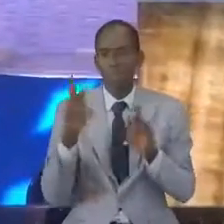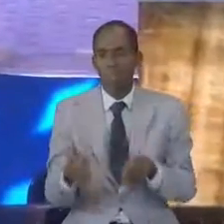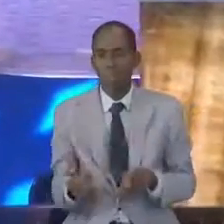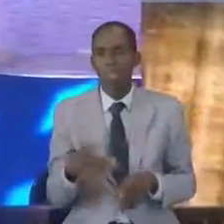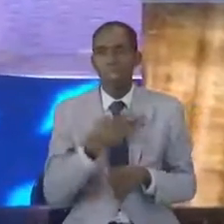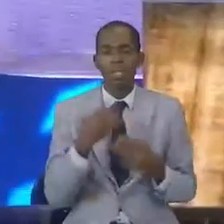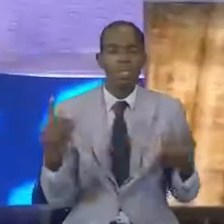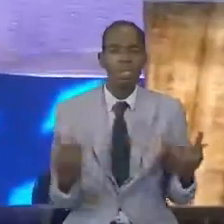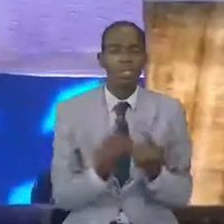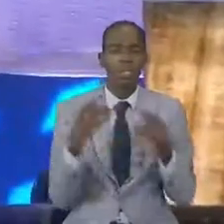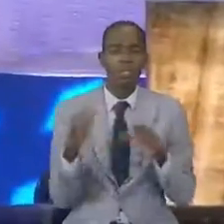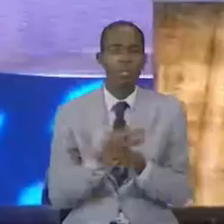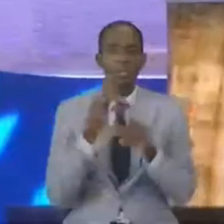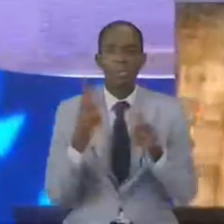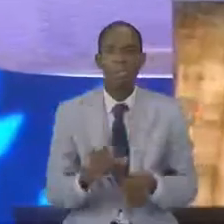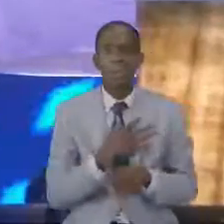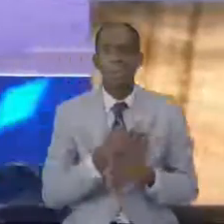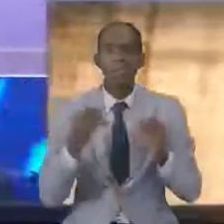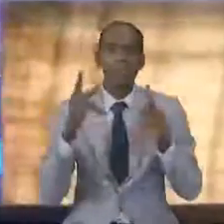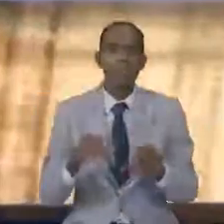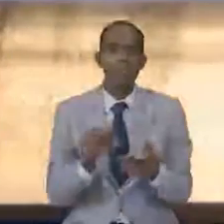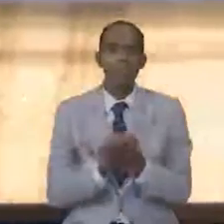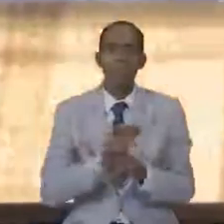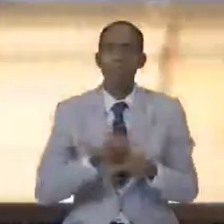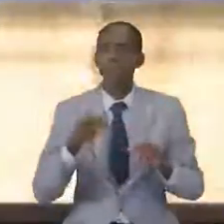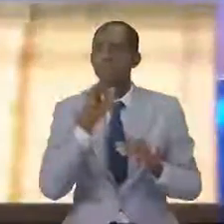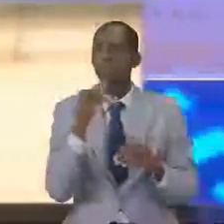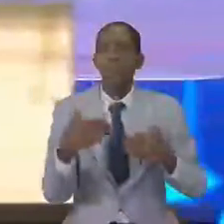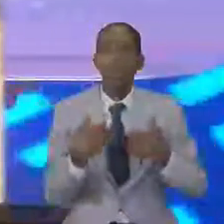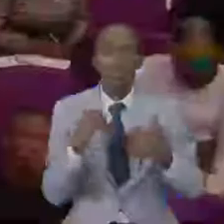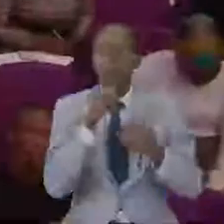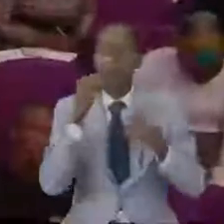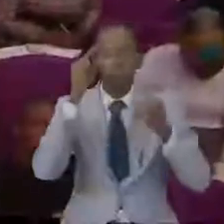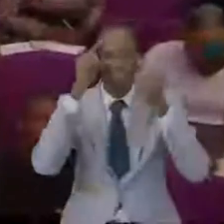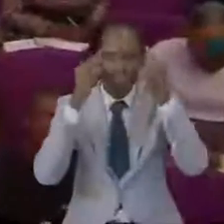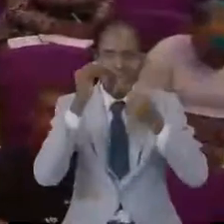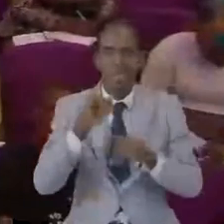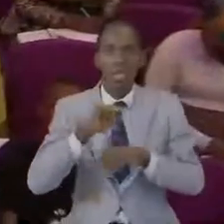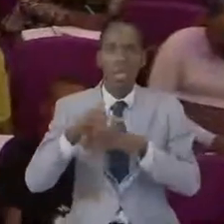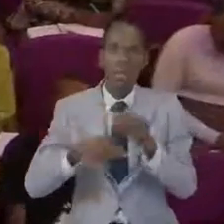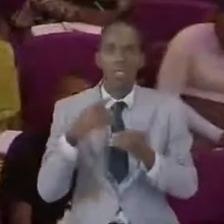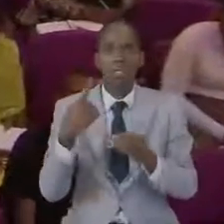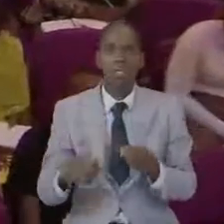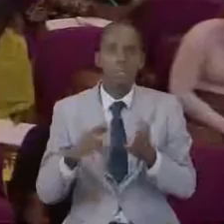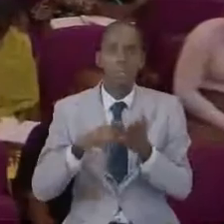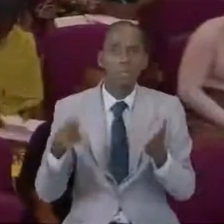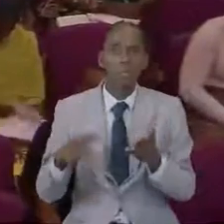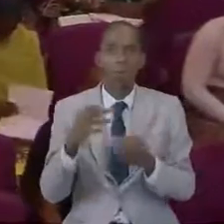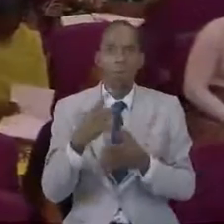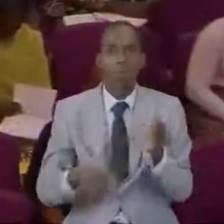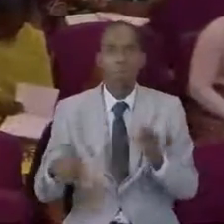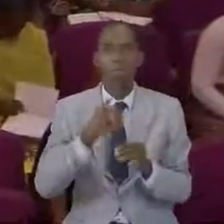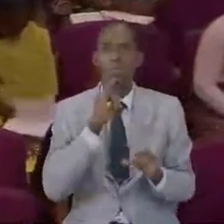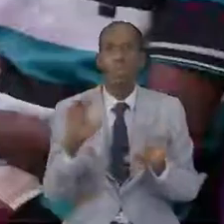il y aura un différent ou négligence celui qui ne pense pas aux conséquences de ce